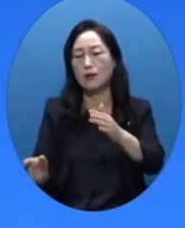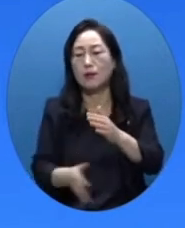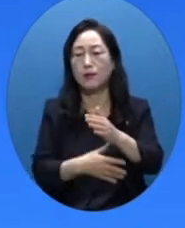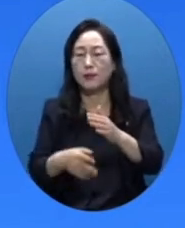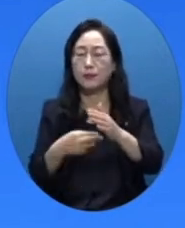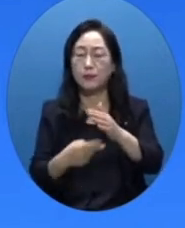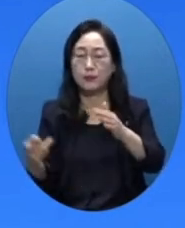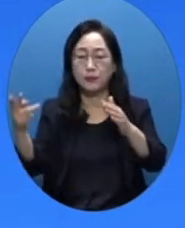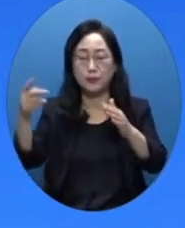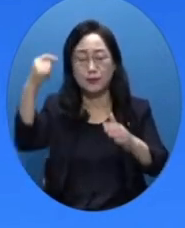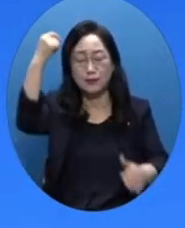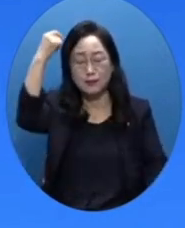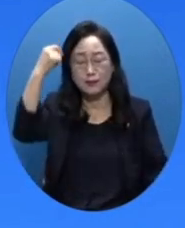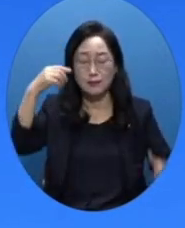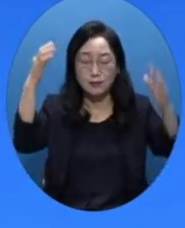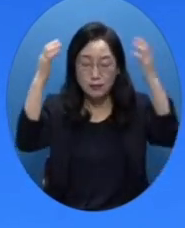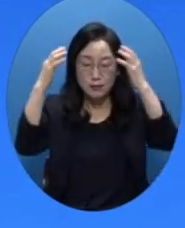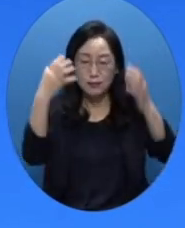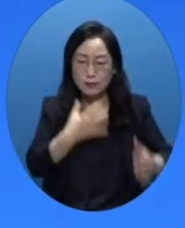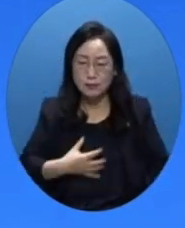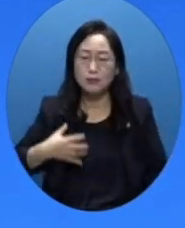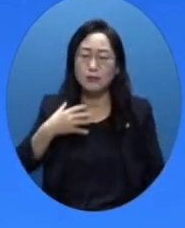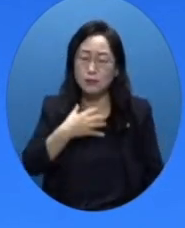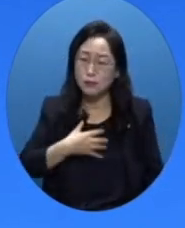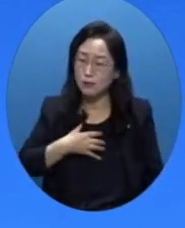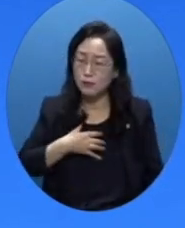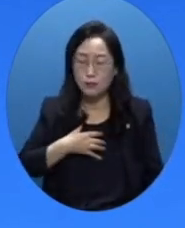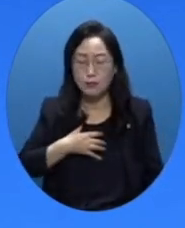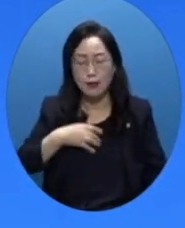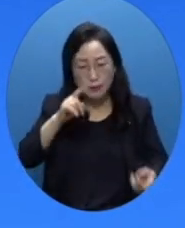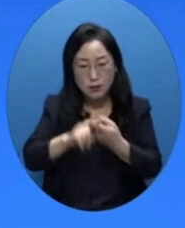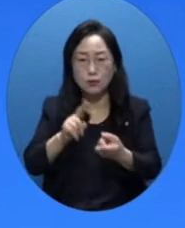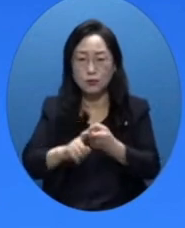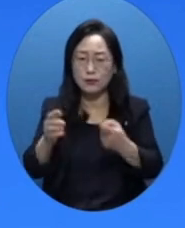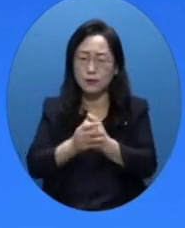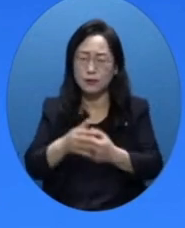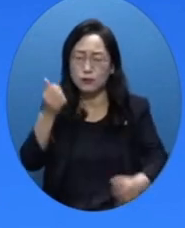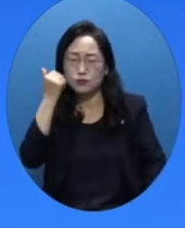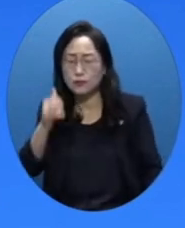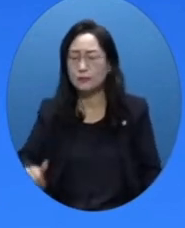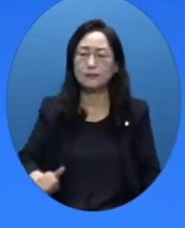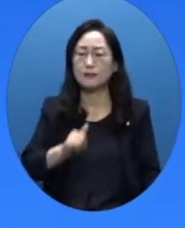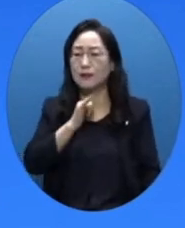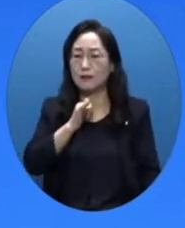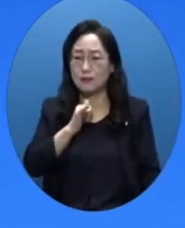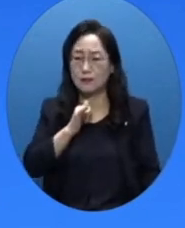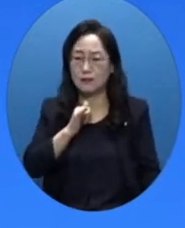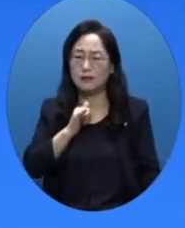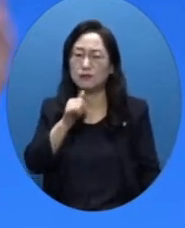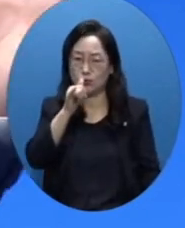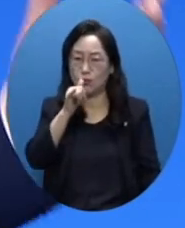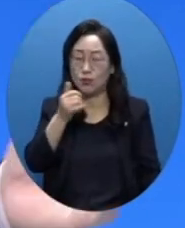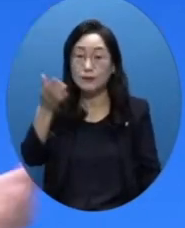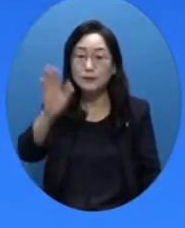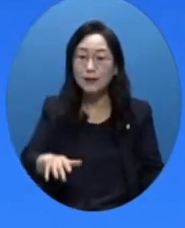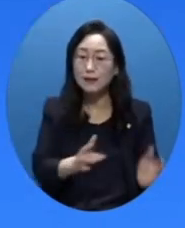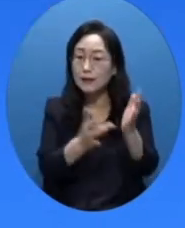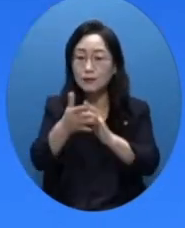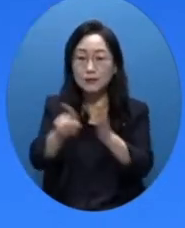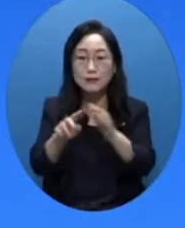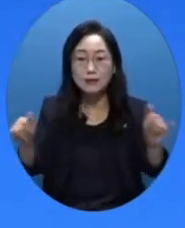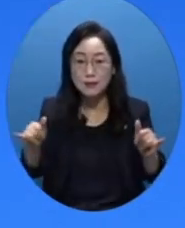마음의 고통과 괴로움이 이길 수 없어서 어떤 사람들은 극단의 선택을 하기도 합니다. 그러나 우리 예수를 믿는